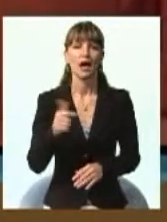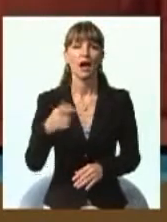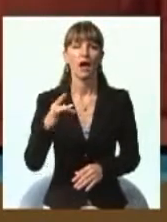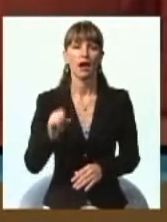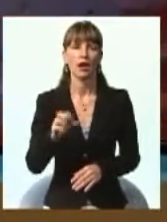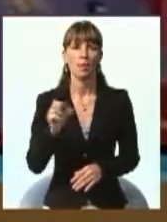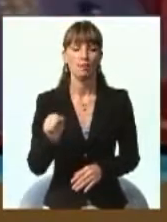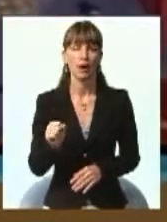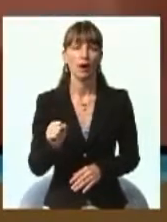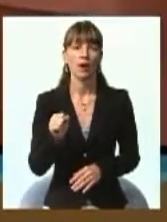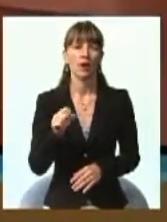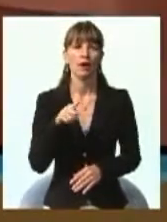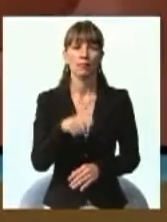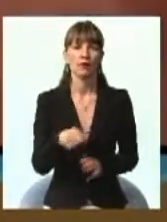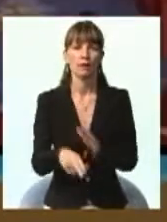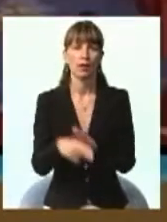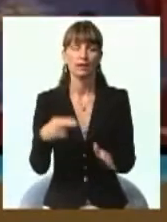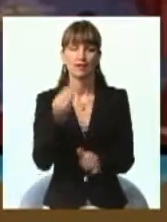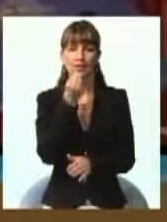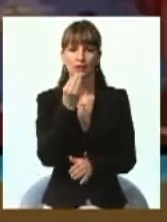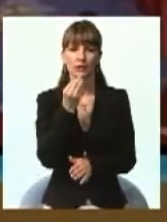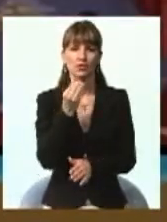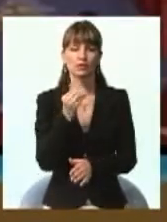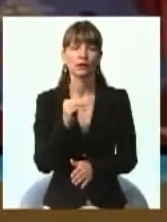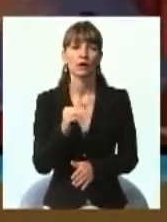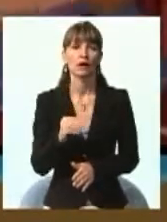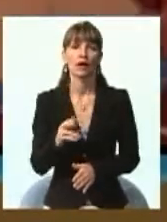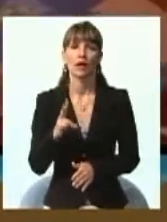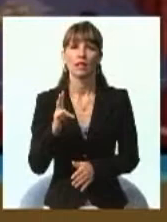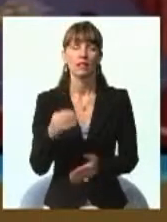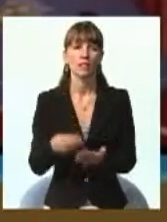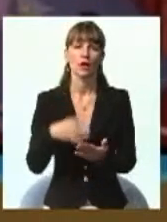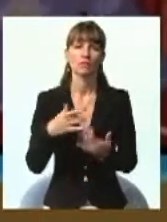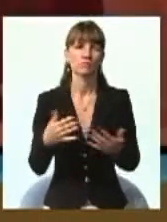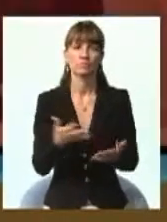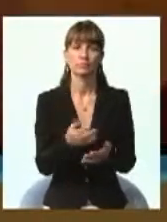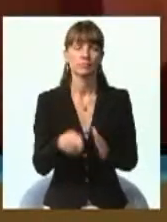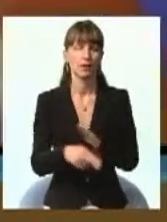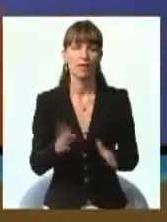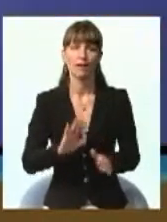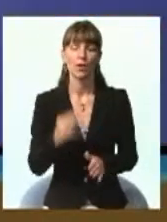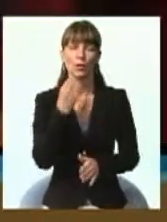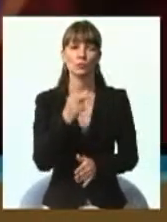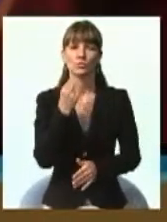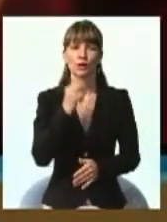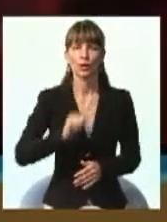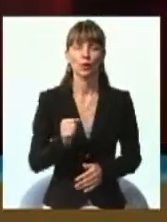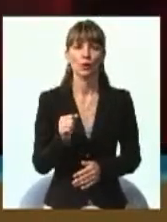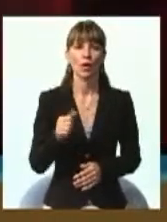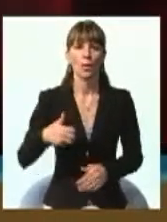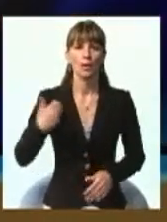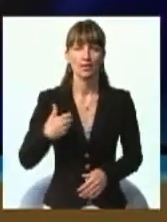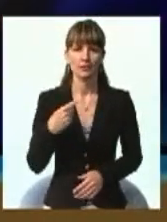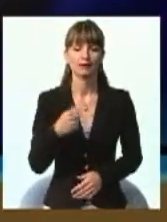злодій, однак краде виключно їжу, з принципу не зазіхаючи на коштовності й гроші. Разом із найкращим другом мавпочкою Абу